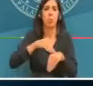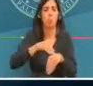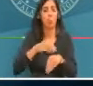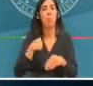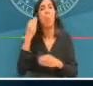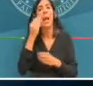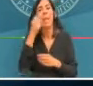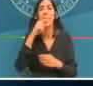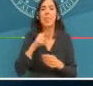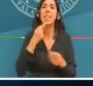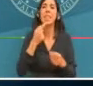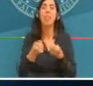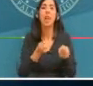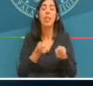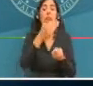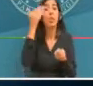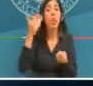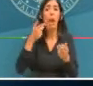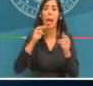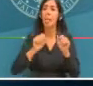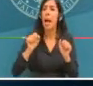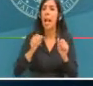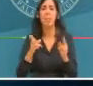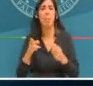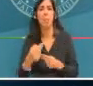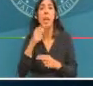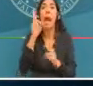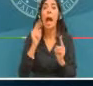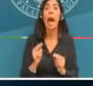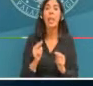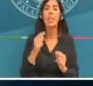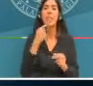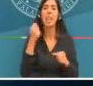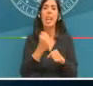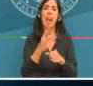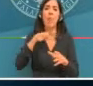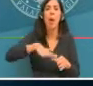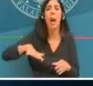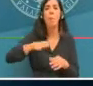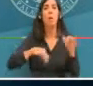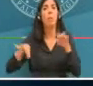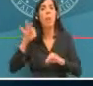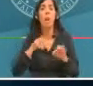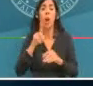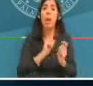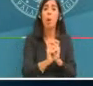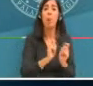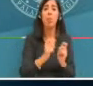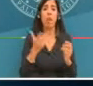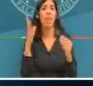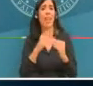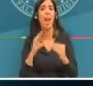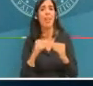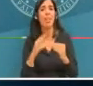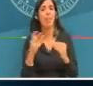commercianti e agli artigiani che stanno risentendo del calo delle vendite non mi